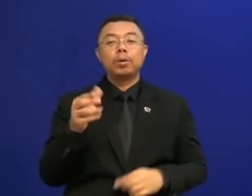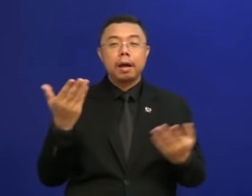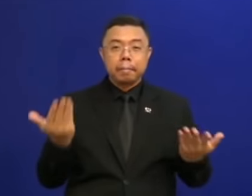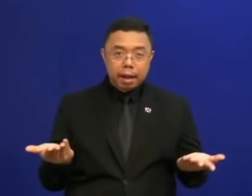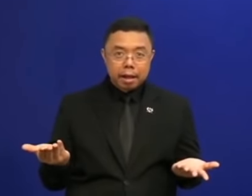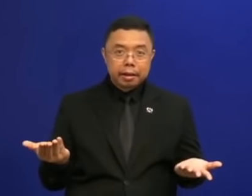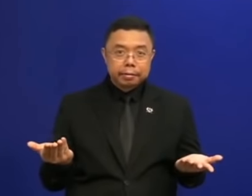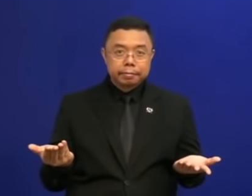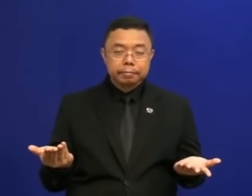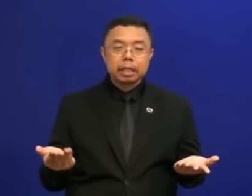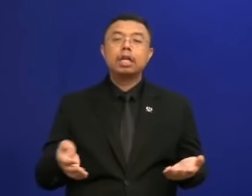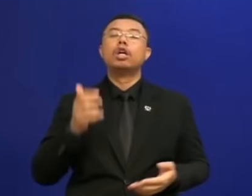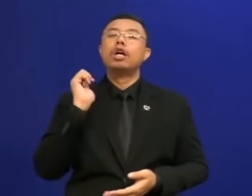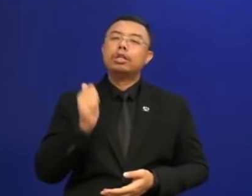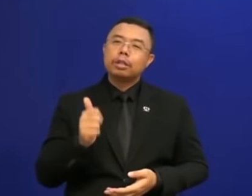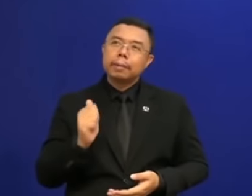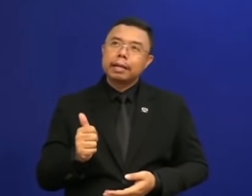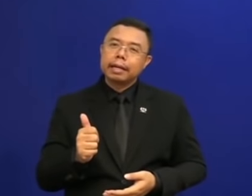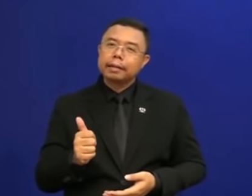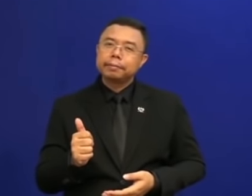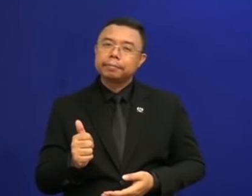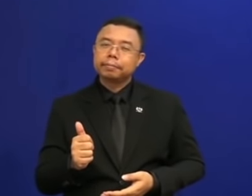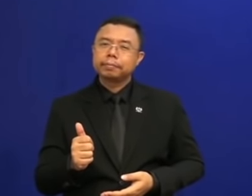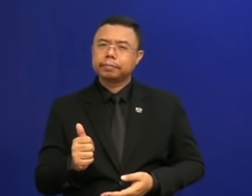adalah supaya